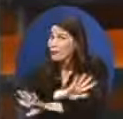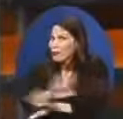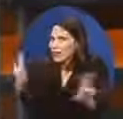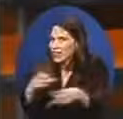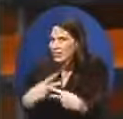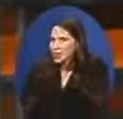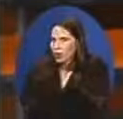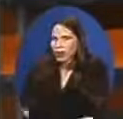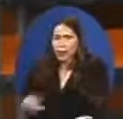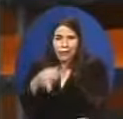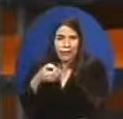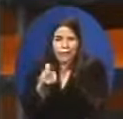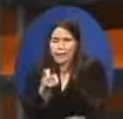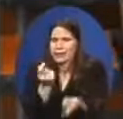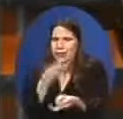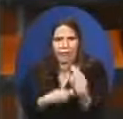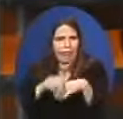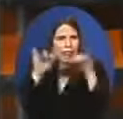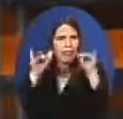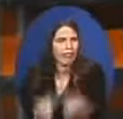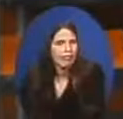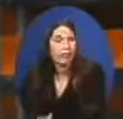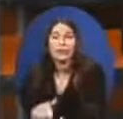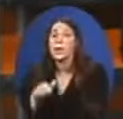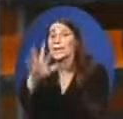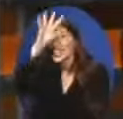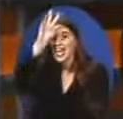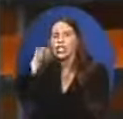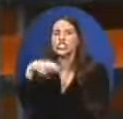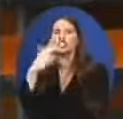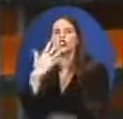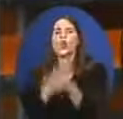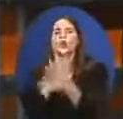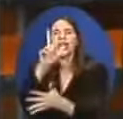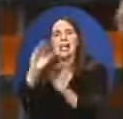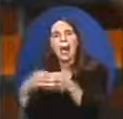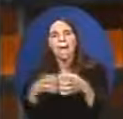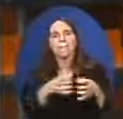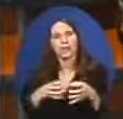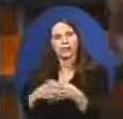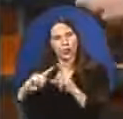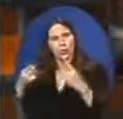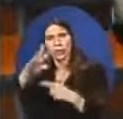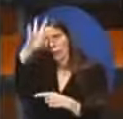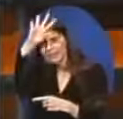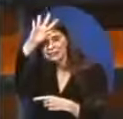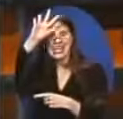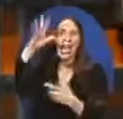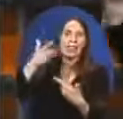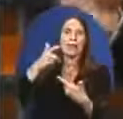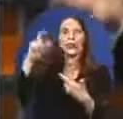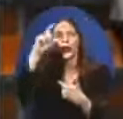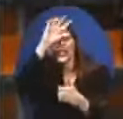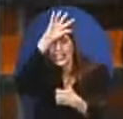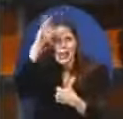שלה פוחת בצורה דרמטית. יש באיראן, דרך אגב, 13 עממים שונים, זה לא עם אחד. יש את הפרסים והאיראנים